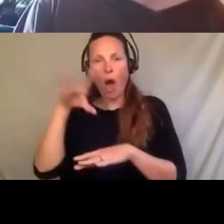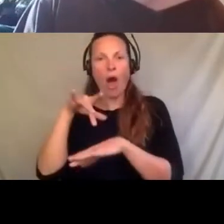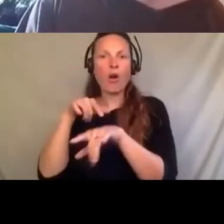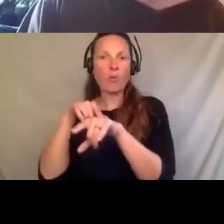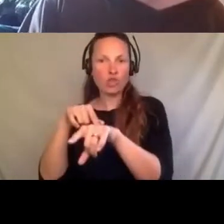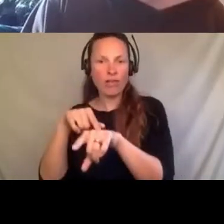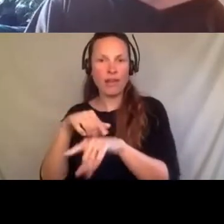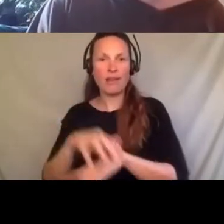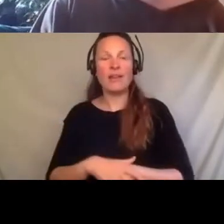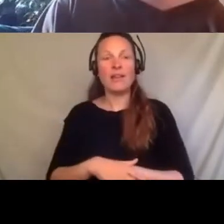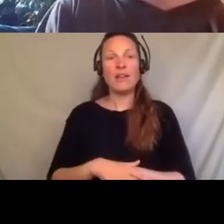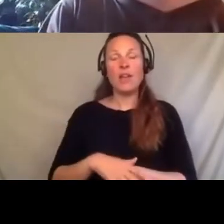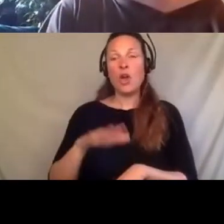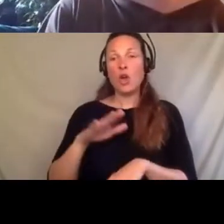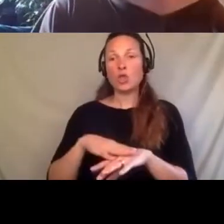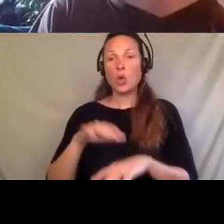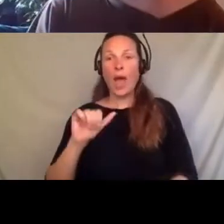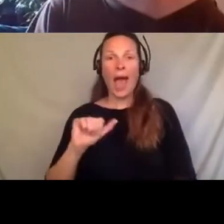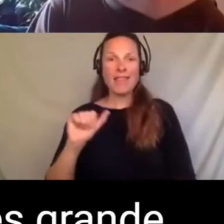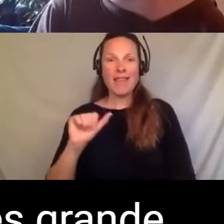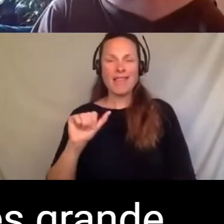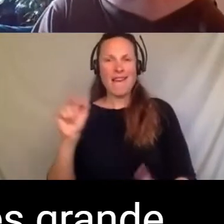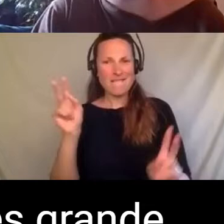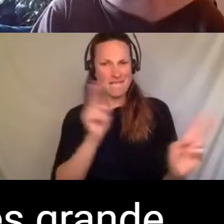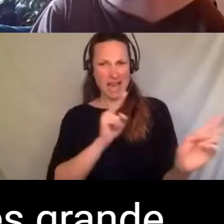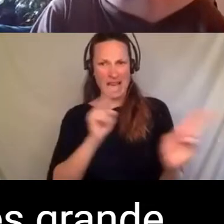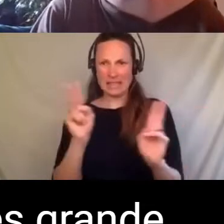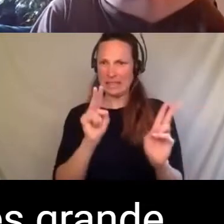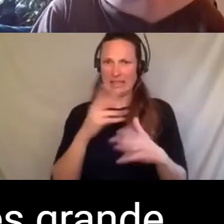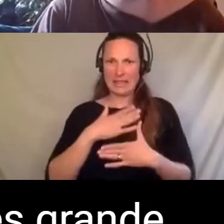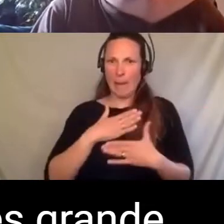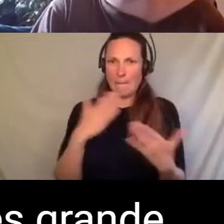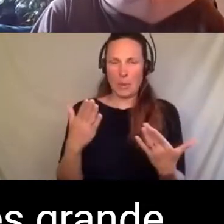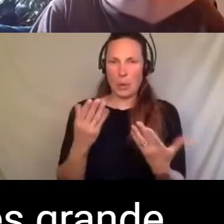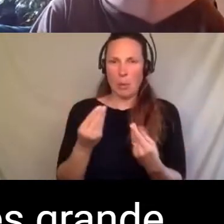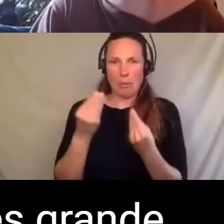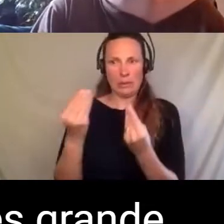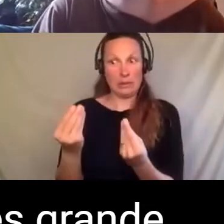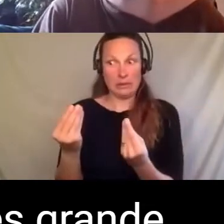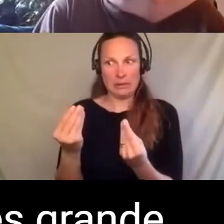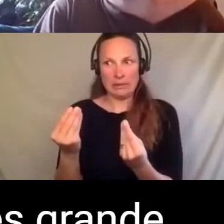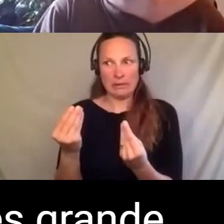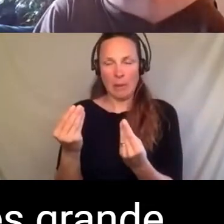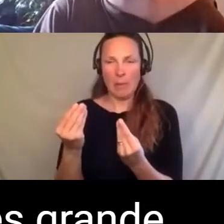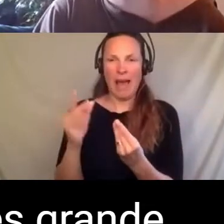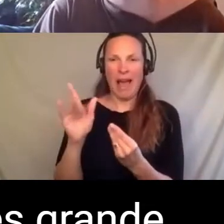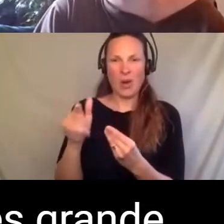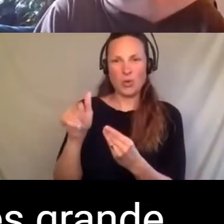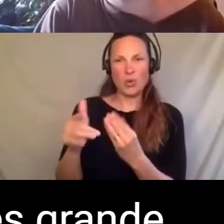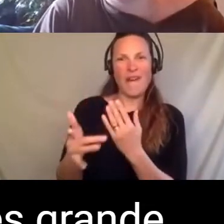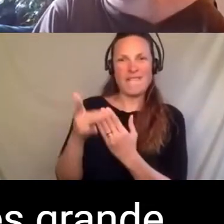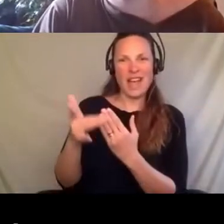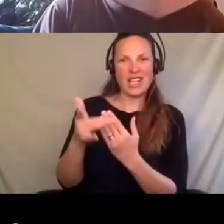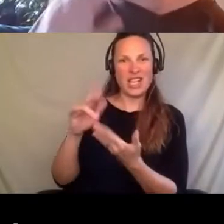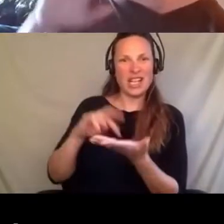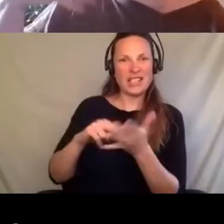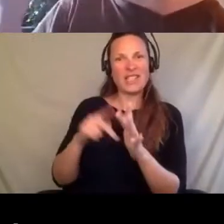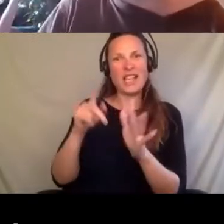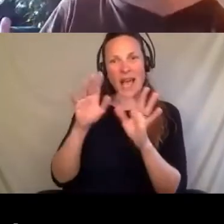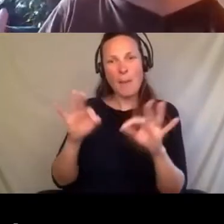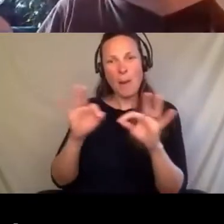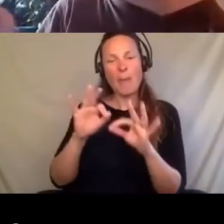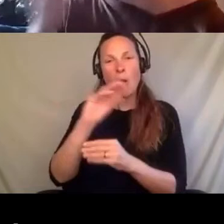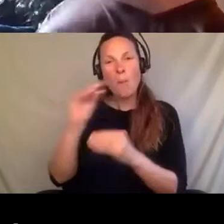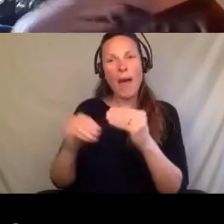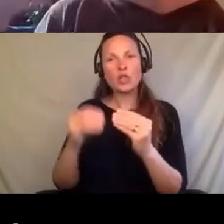détail important, elle n'aime pas le gros vent. Donc, éventuellement, quand elle devient très grande, elle a besoin d'un tuteur pour éviter